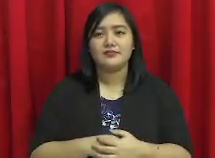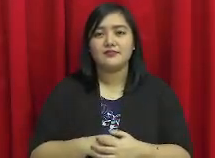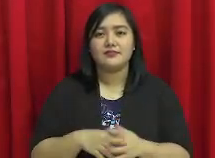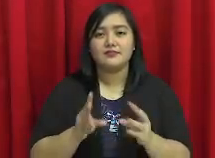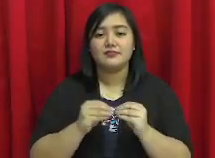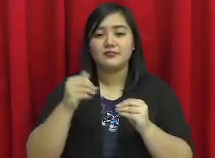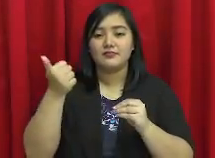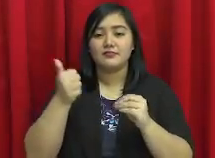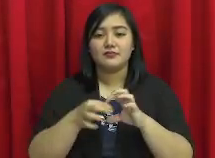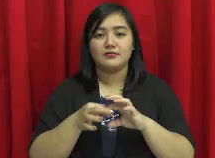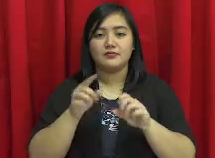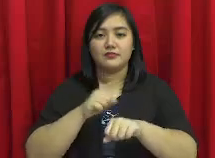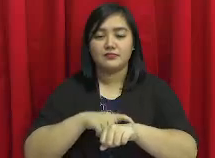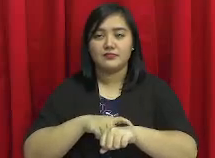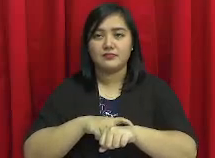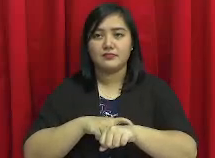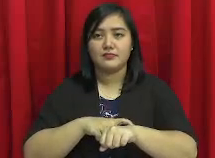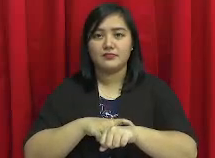alam natin